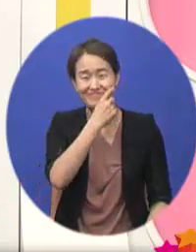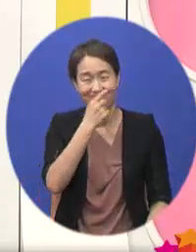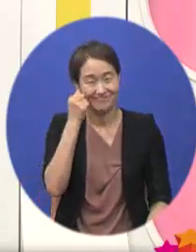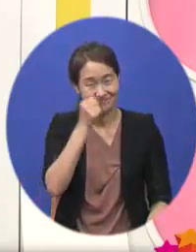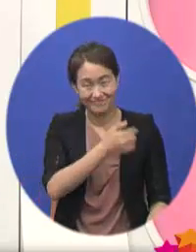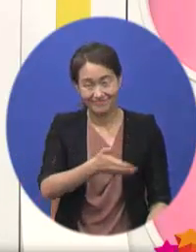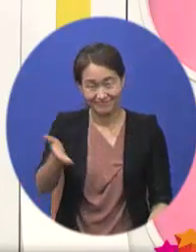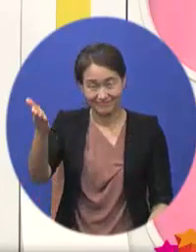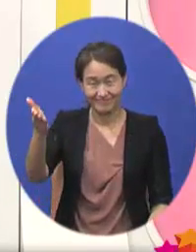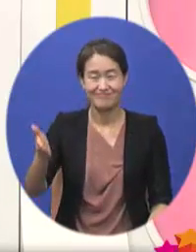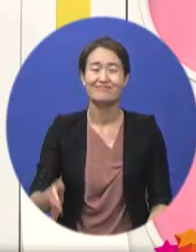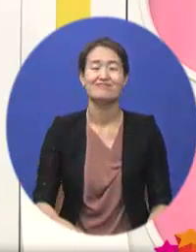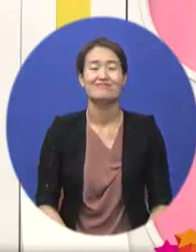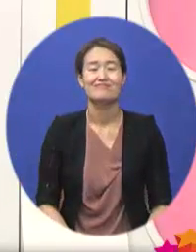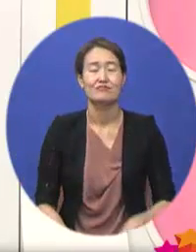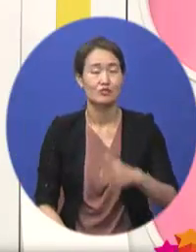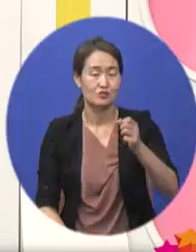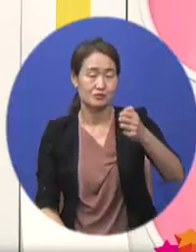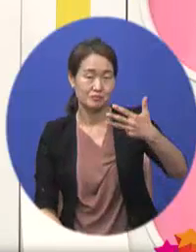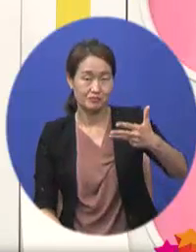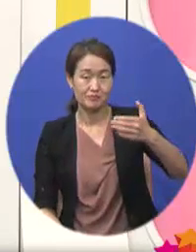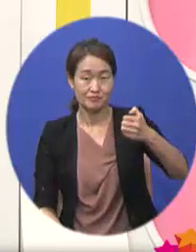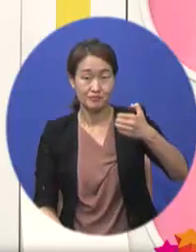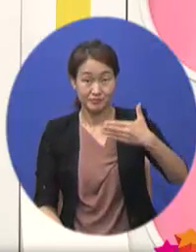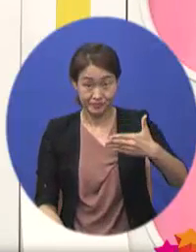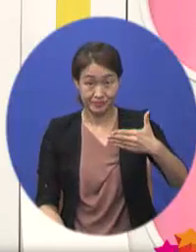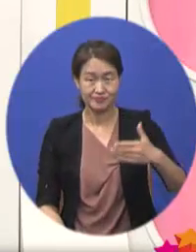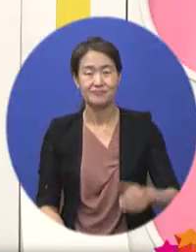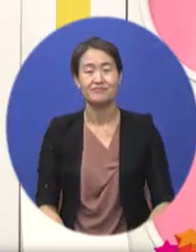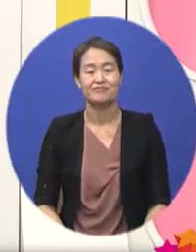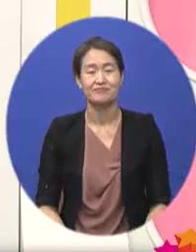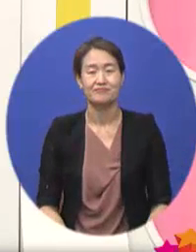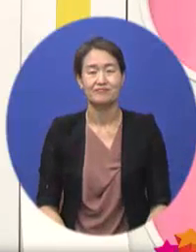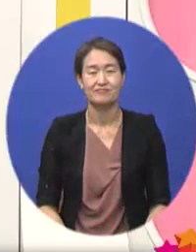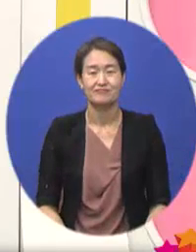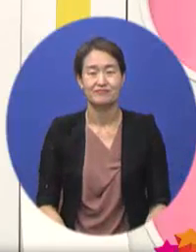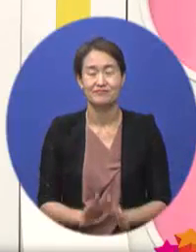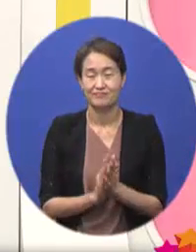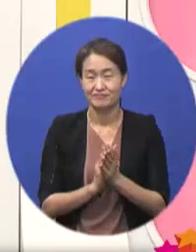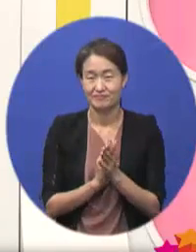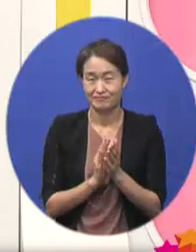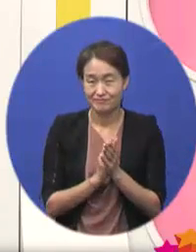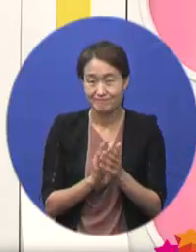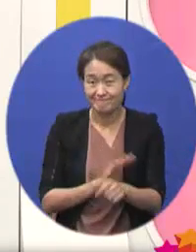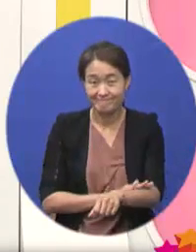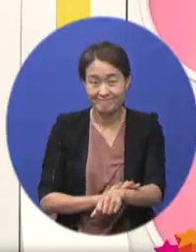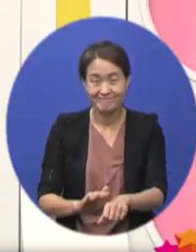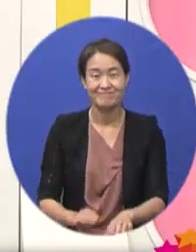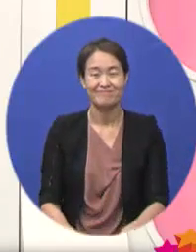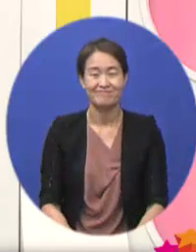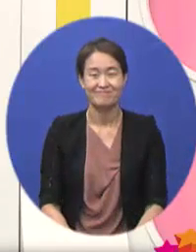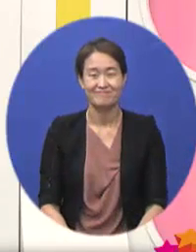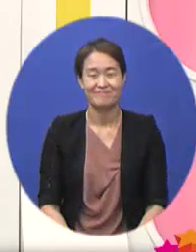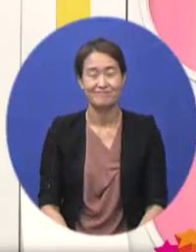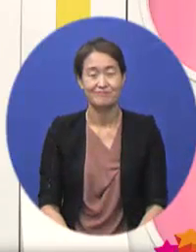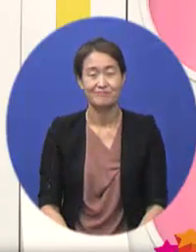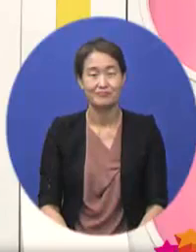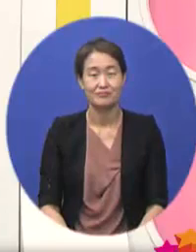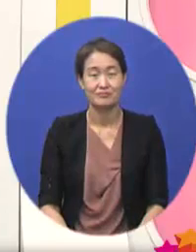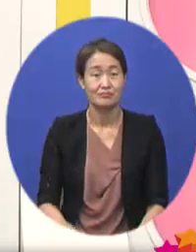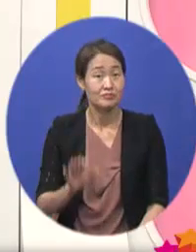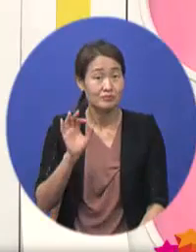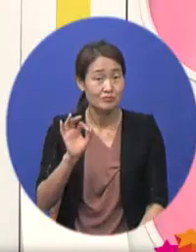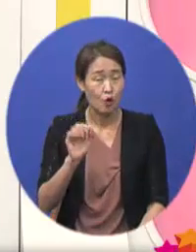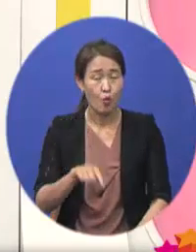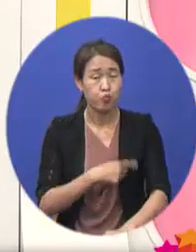네 점수는요. 9점, 8점, 9점 보너스 9점. 네. 네. 잘하셨습니다. 아. 자 우리